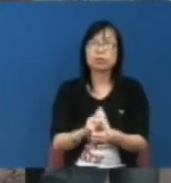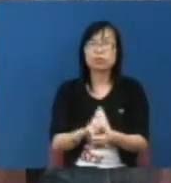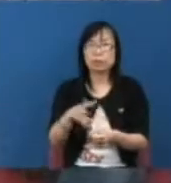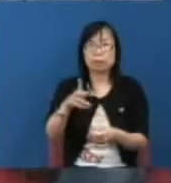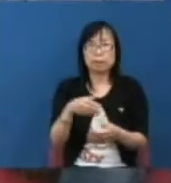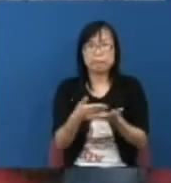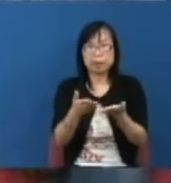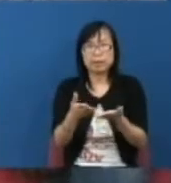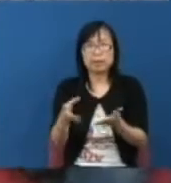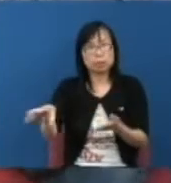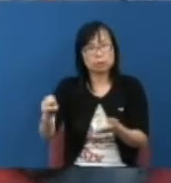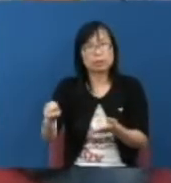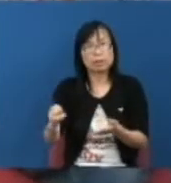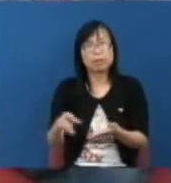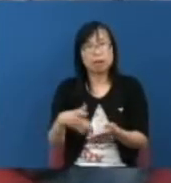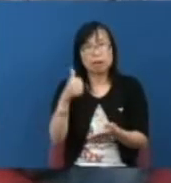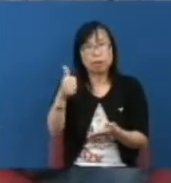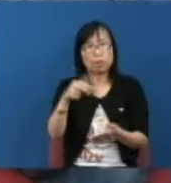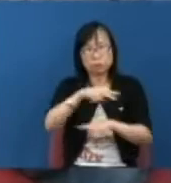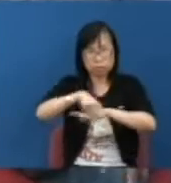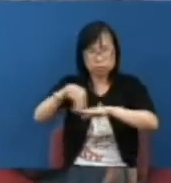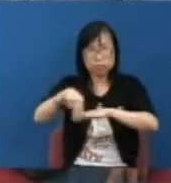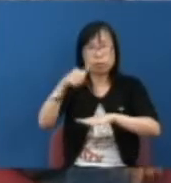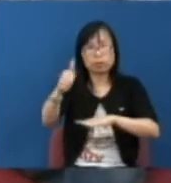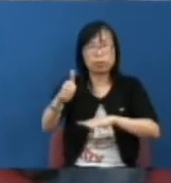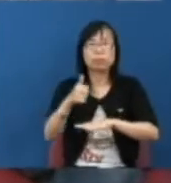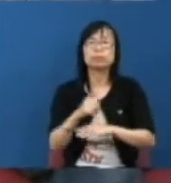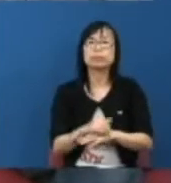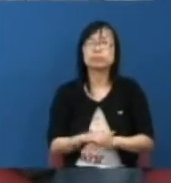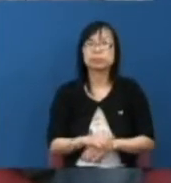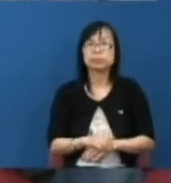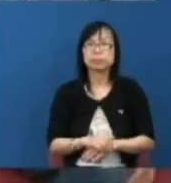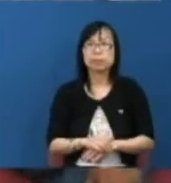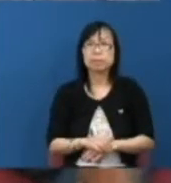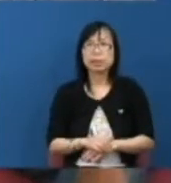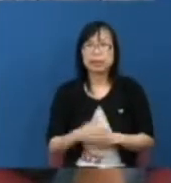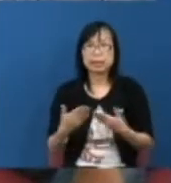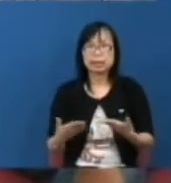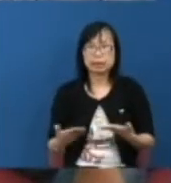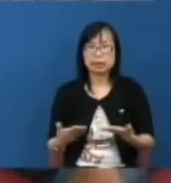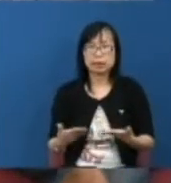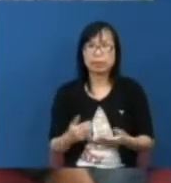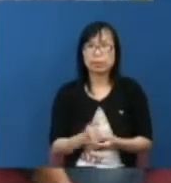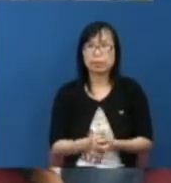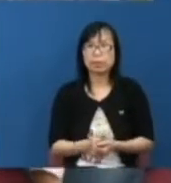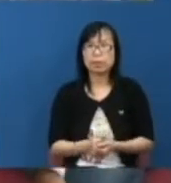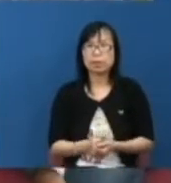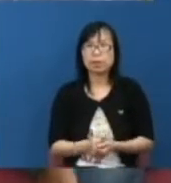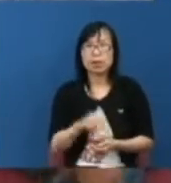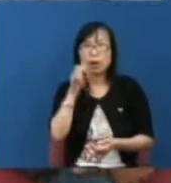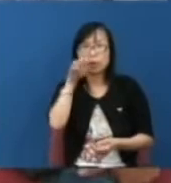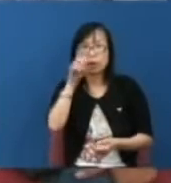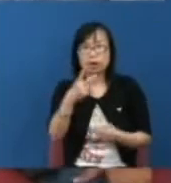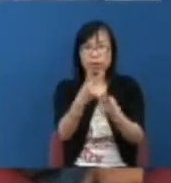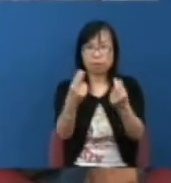家其實冇乜大影響，即係只要你個設計比較做得完善就 OK。 嗱咁咧就呢個就講喺